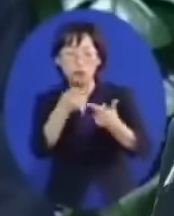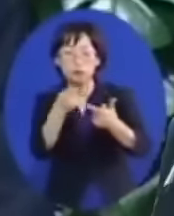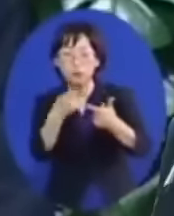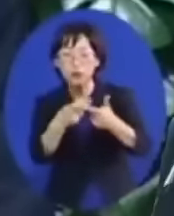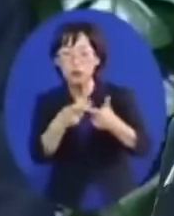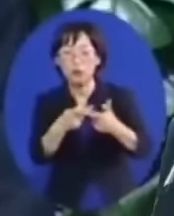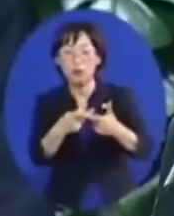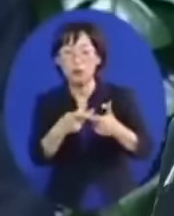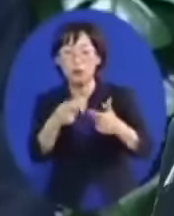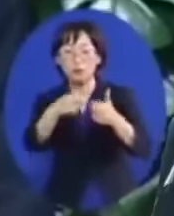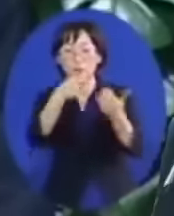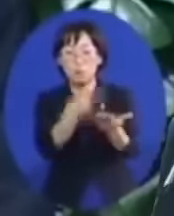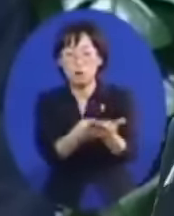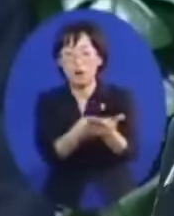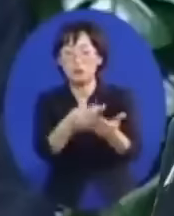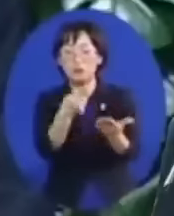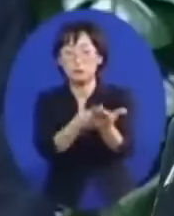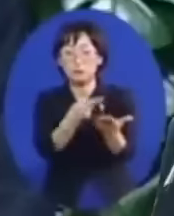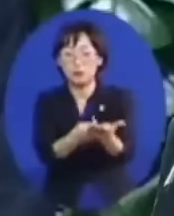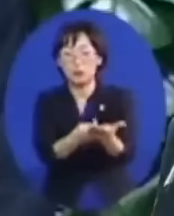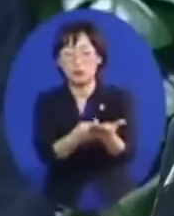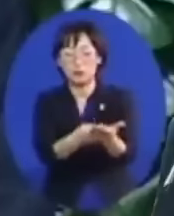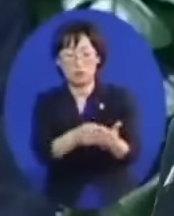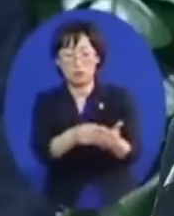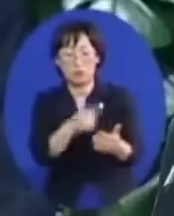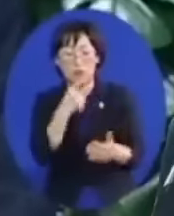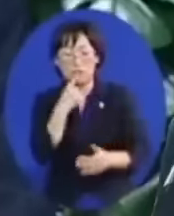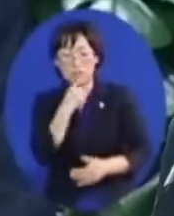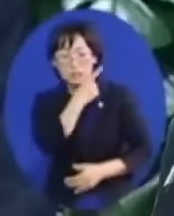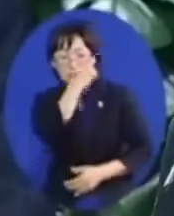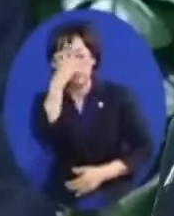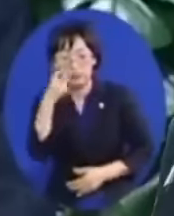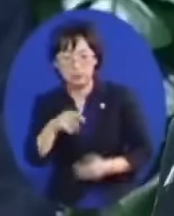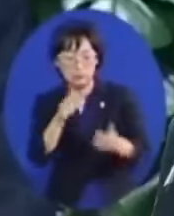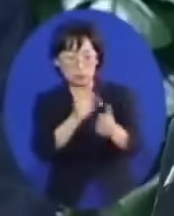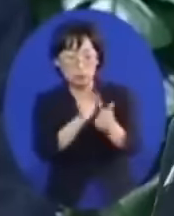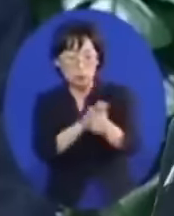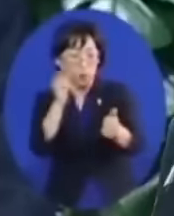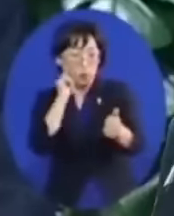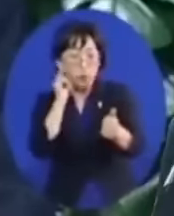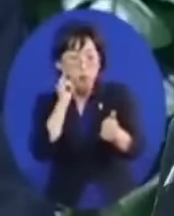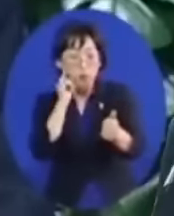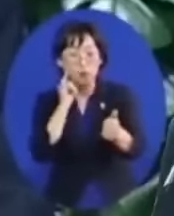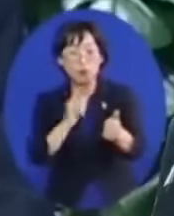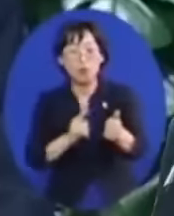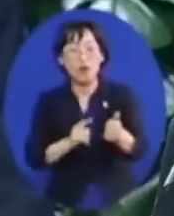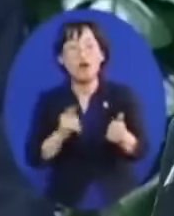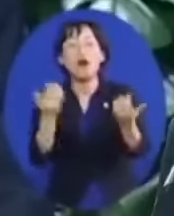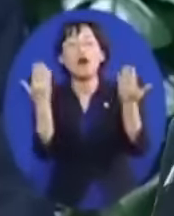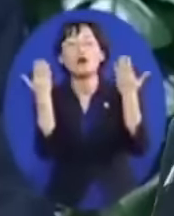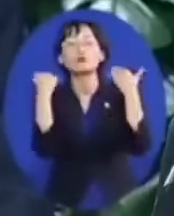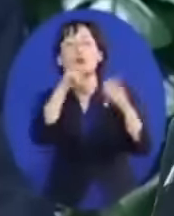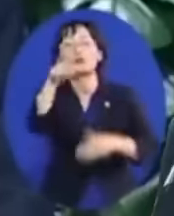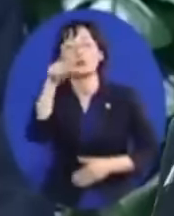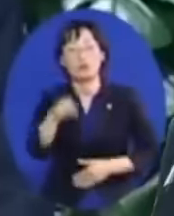혼몽상태에 빠졌습니다. 왜 그러냐고 물으니까 학교에서